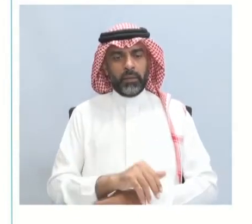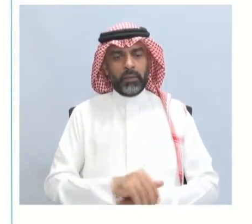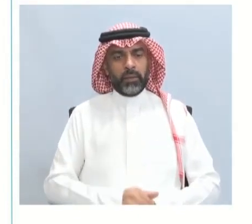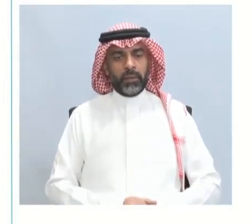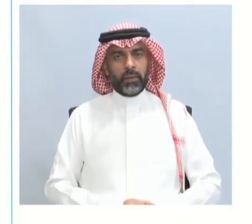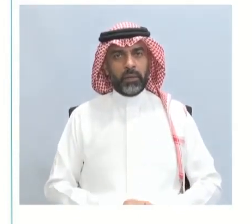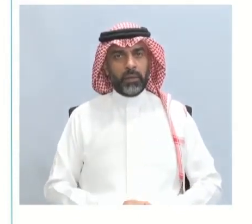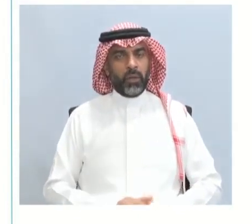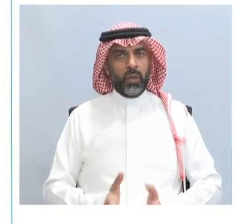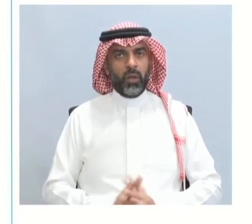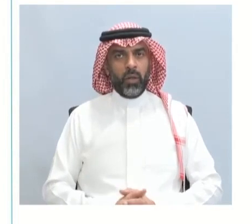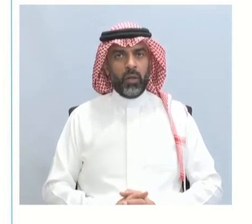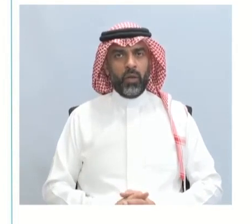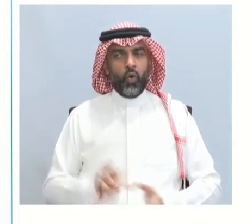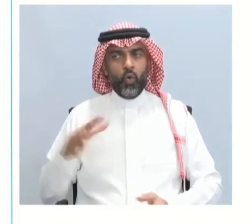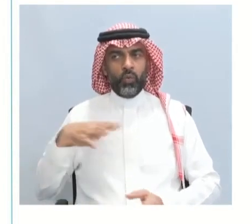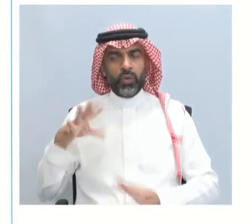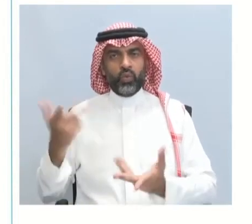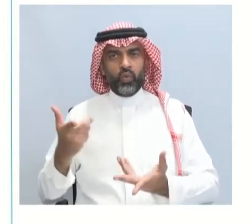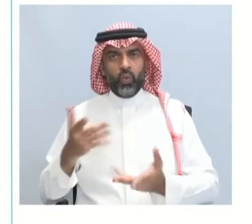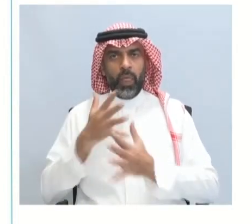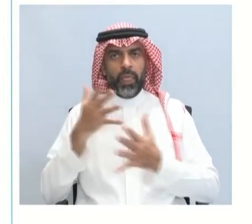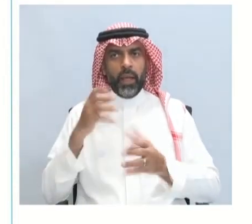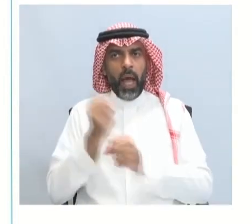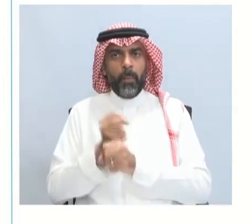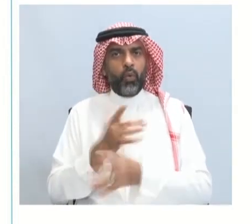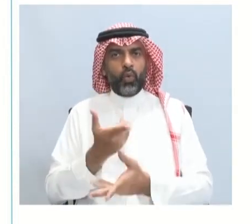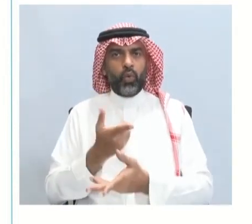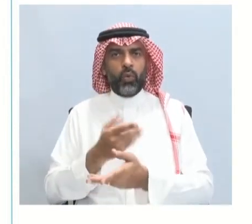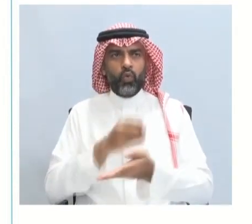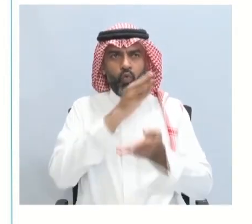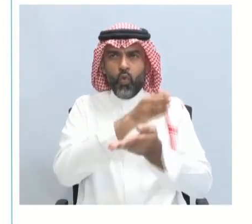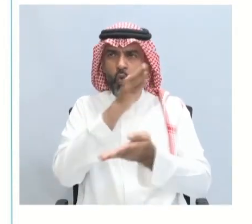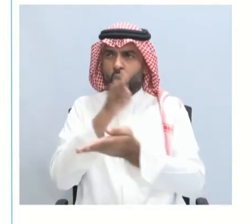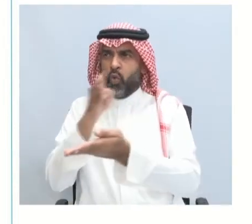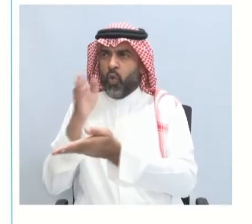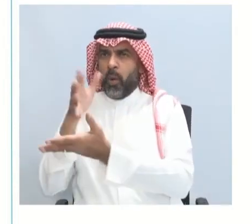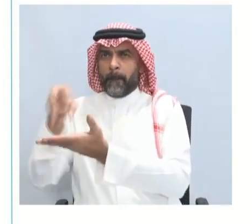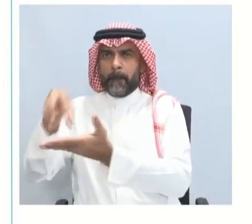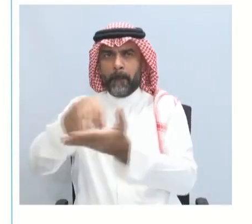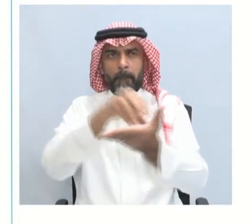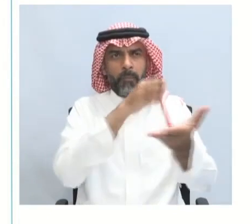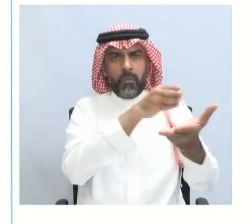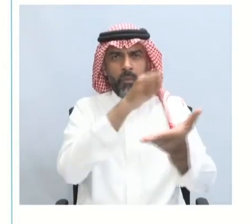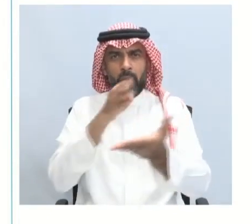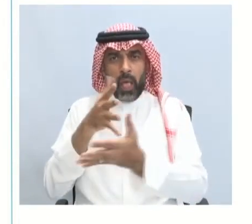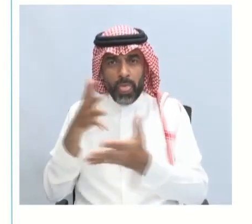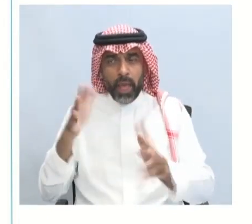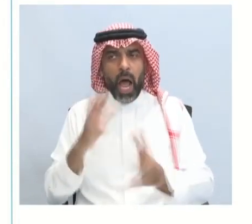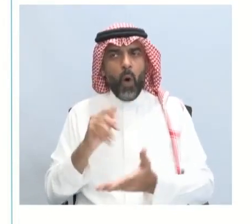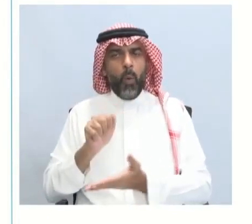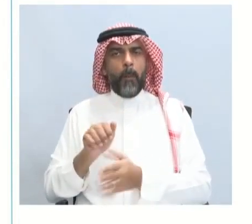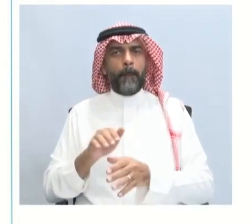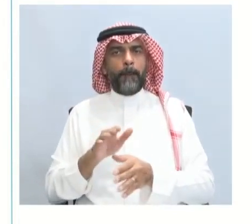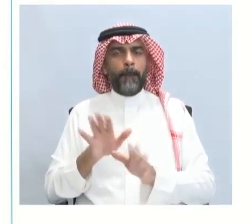قد تعمل مع مدير مثلا مشرف يزور الاماكن ويزور المواقع وهل عمله يسير ام معقد كل